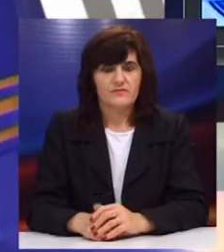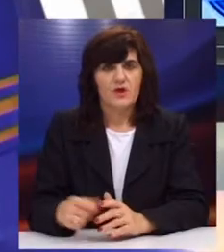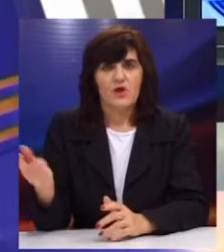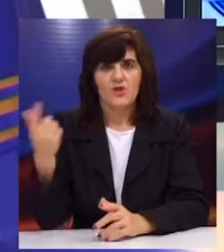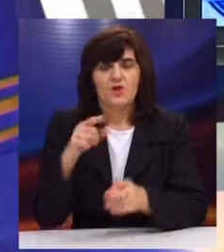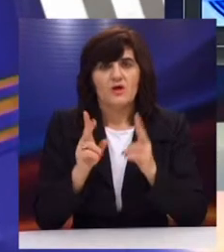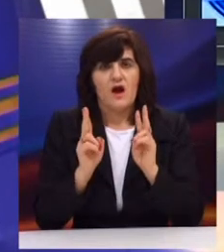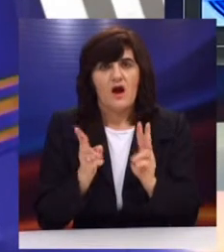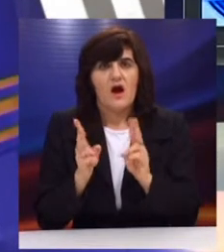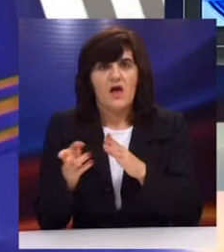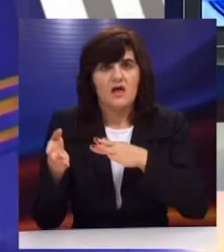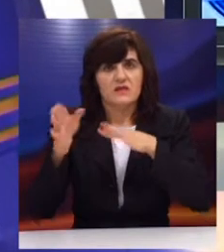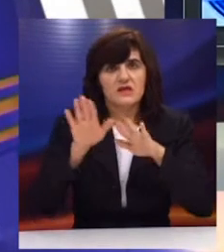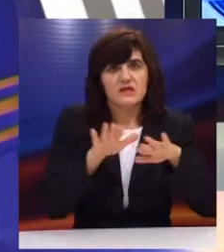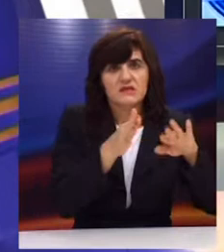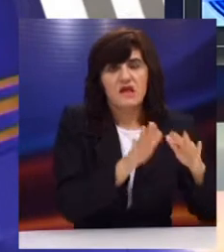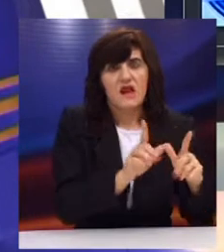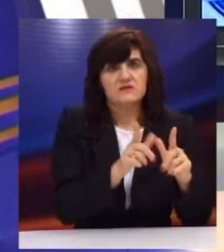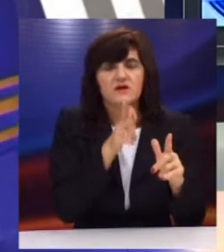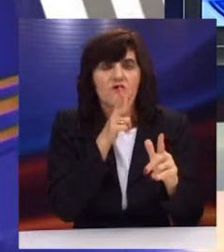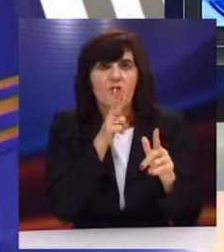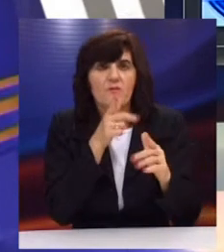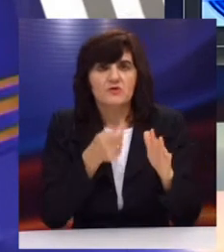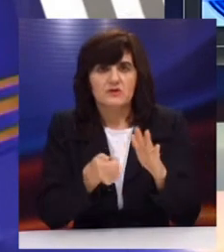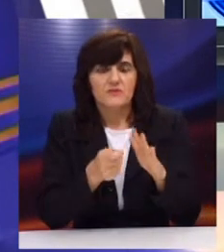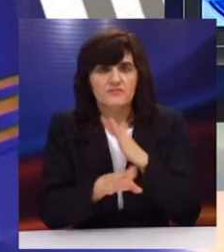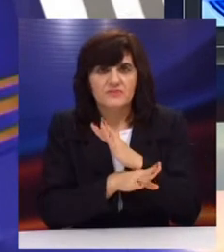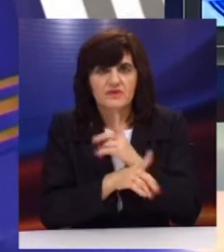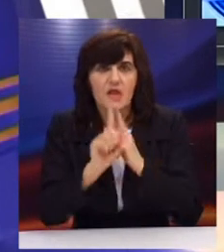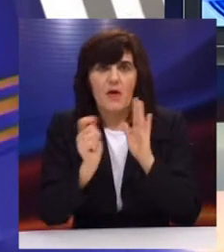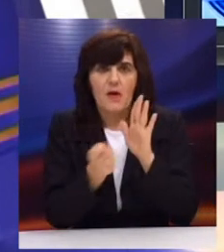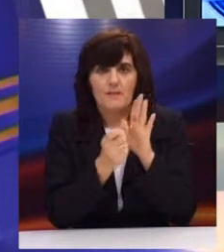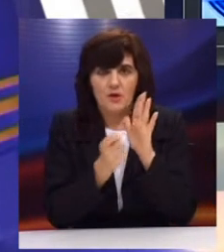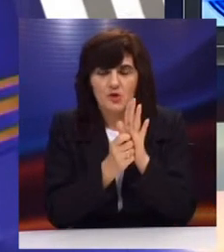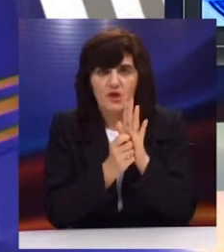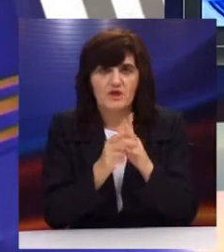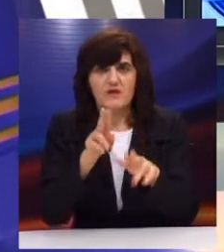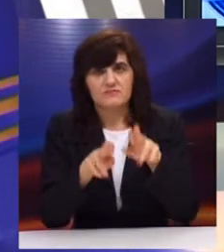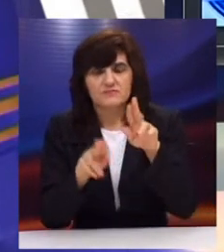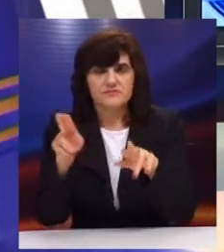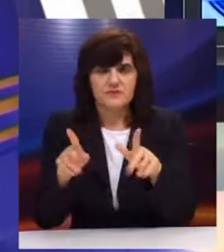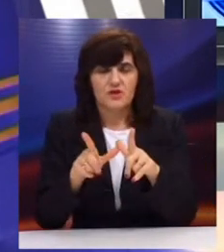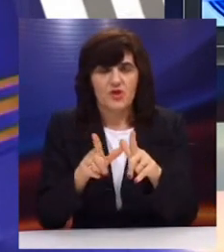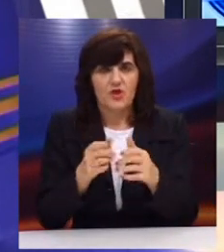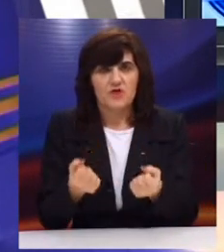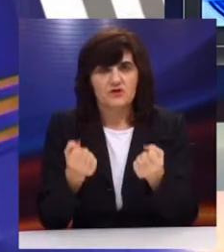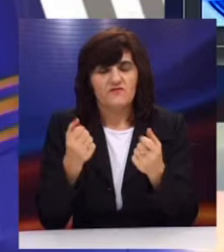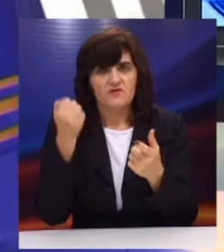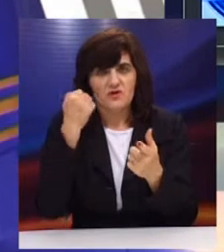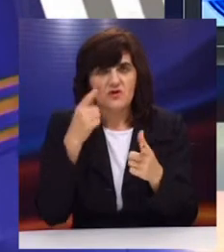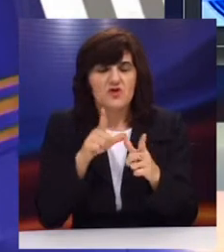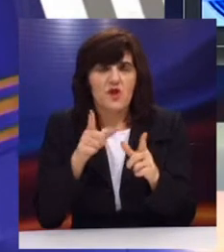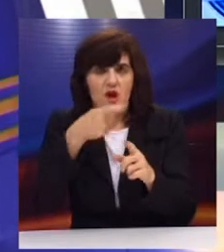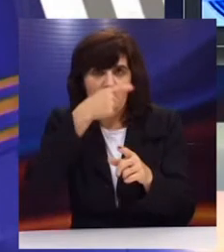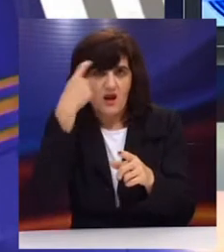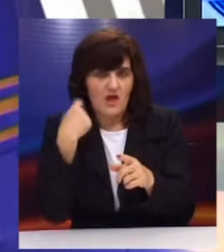Dolaskom hladnog talasa pojačana je potražnja za ogrevom, ali ne i prodaja. Iako je se većina onih koji godinama koriste čvrsto gorivo kao ogrev još